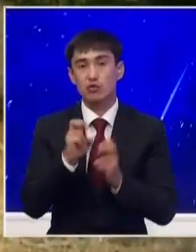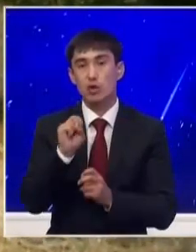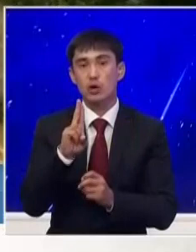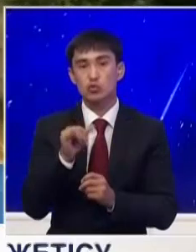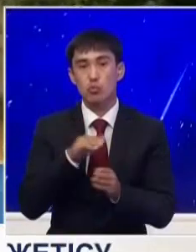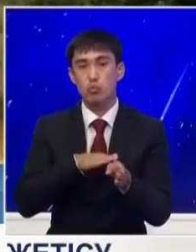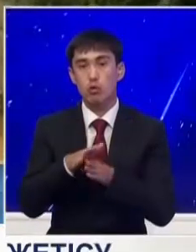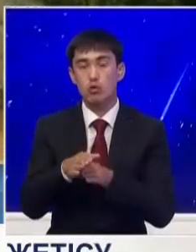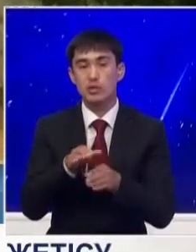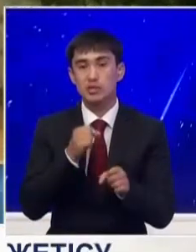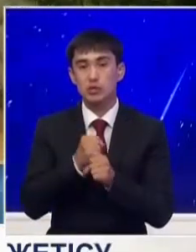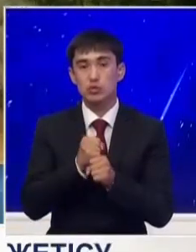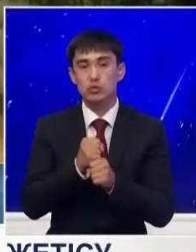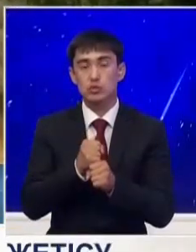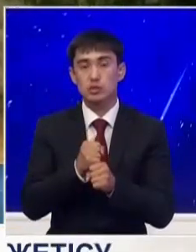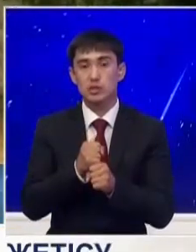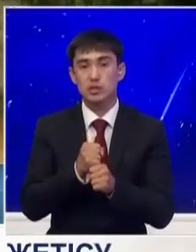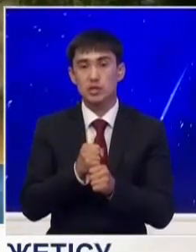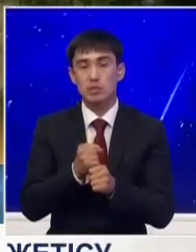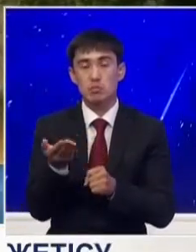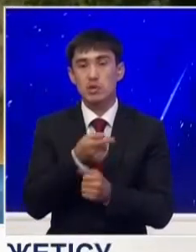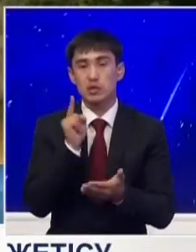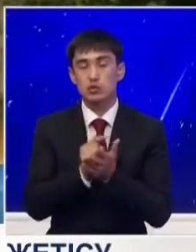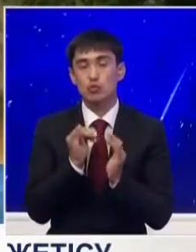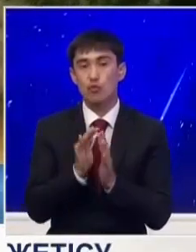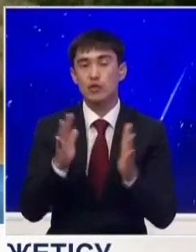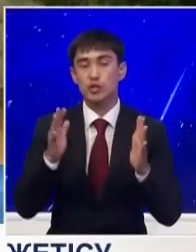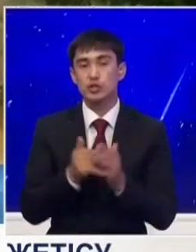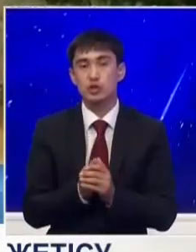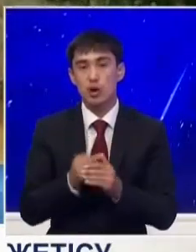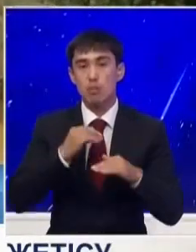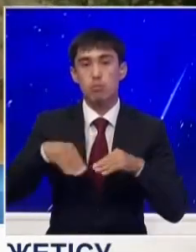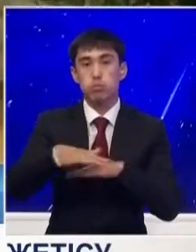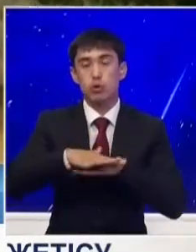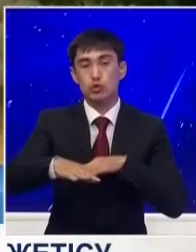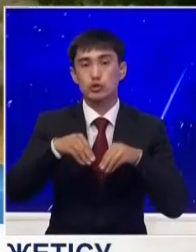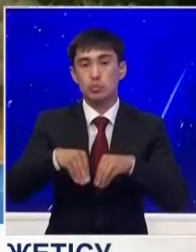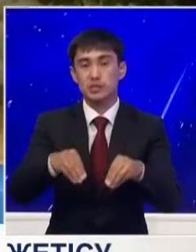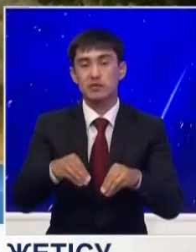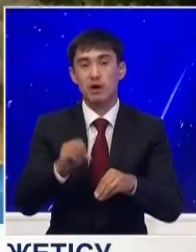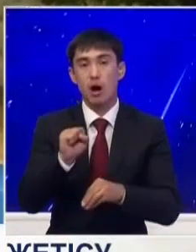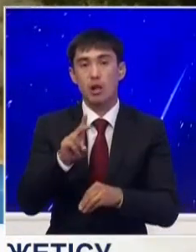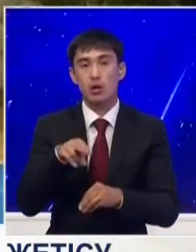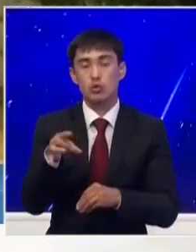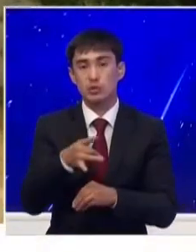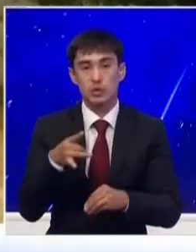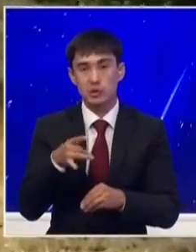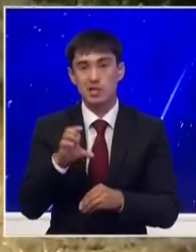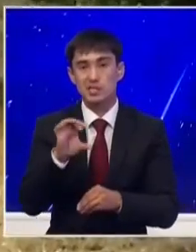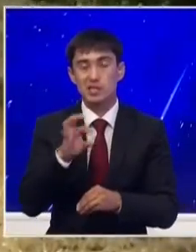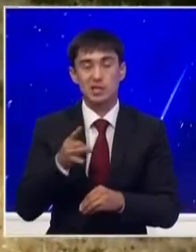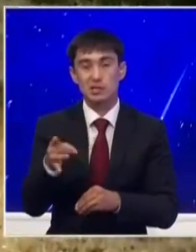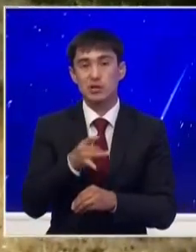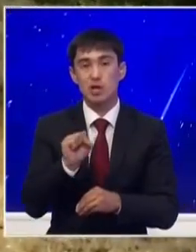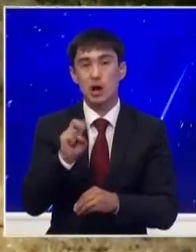загрузки Аксузского сахарного завода мы должны увеличивать площади посева именно в Алакульском районе, в Сарканском